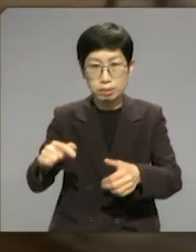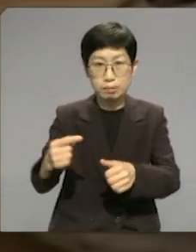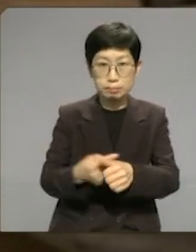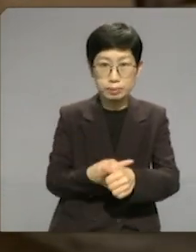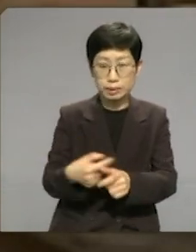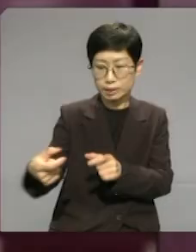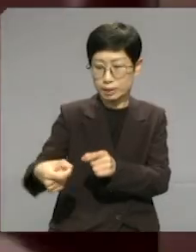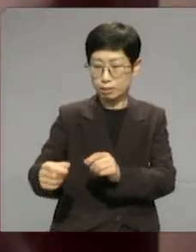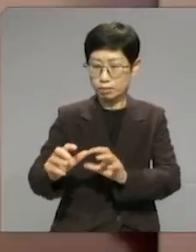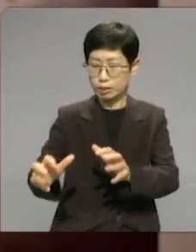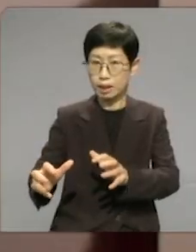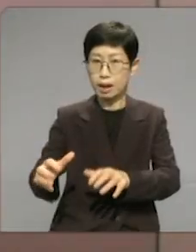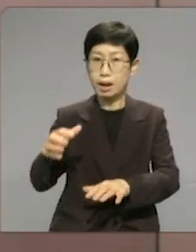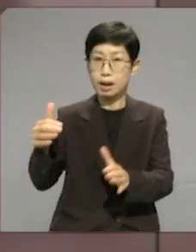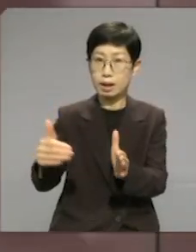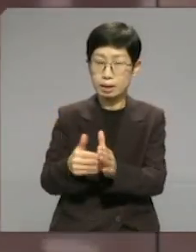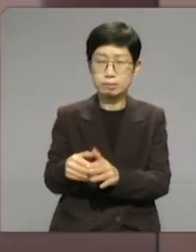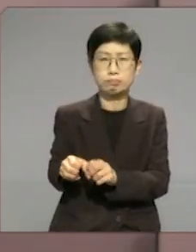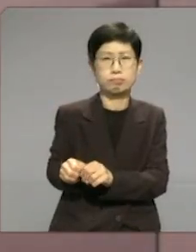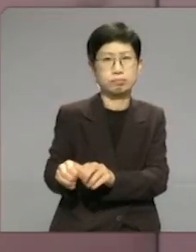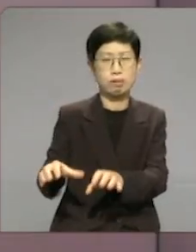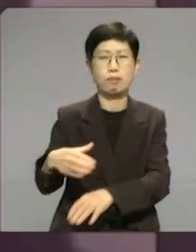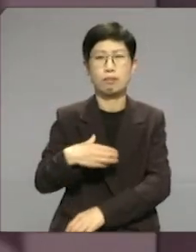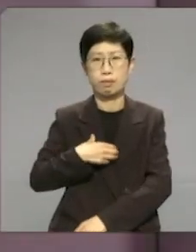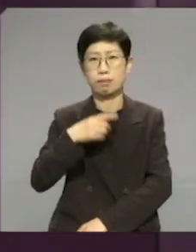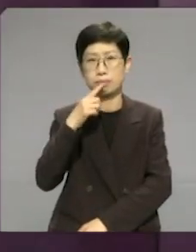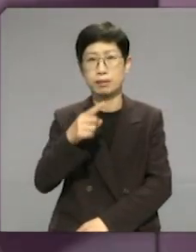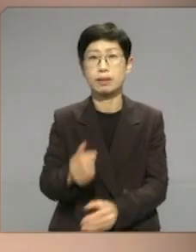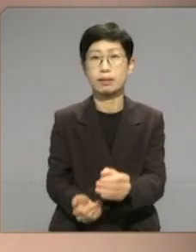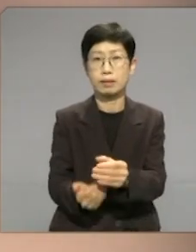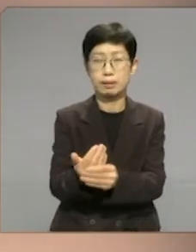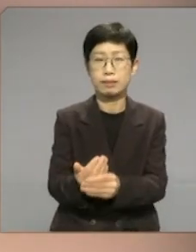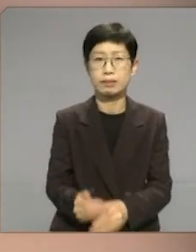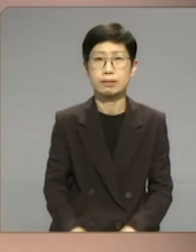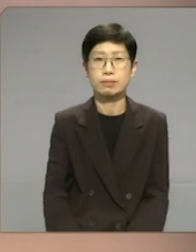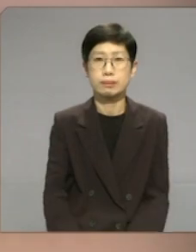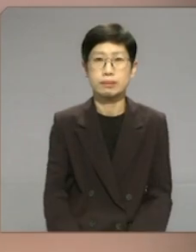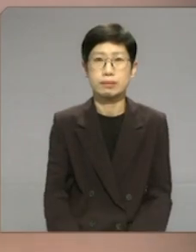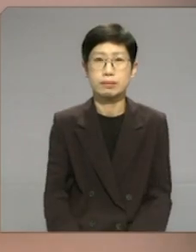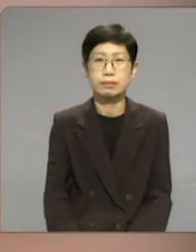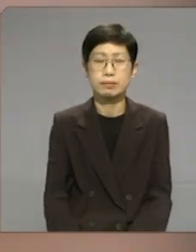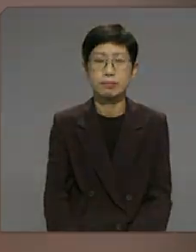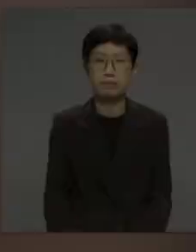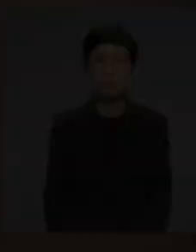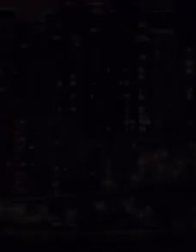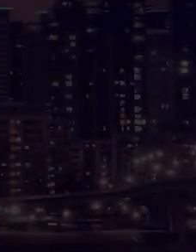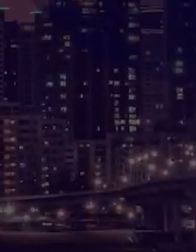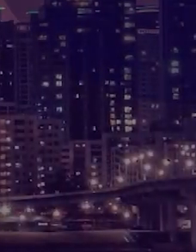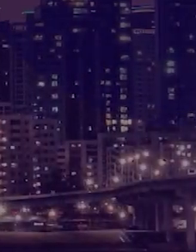차드까지 번질 것이라는 우려도 나옵니다. 월드뉴스 유영선입니다.